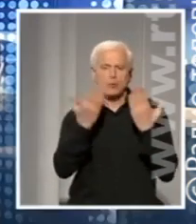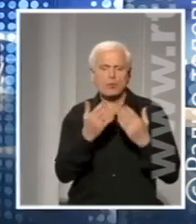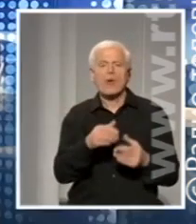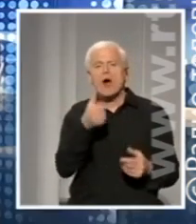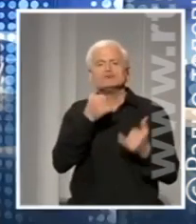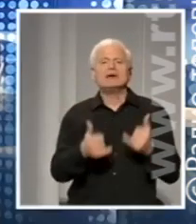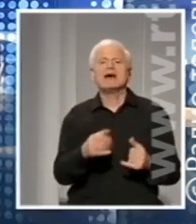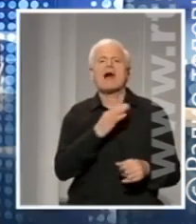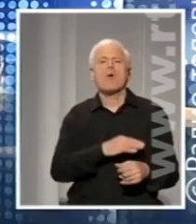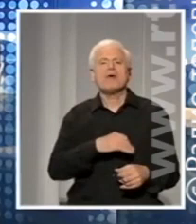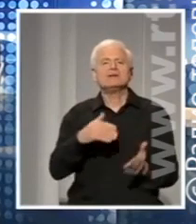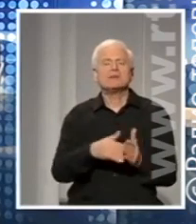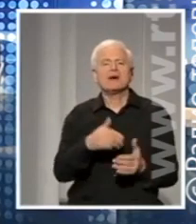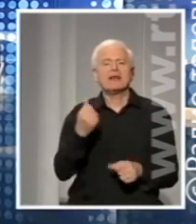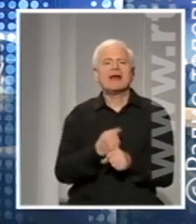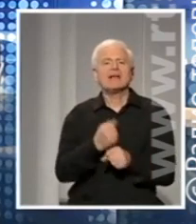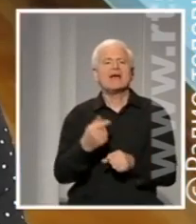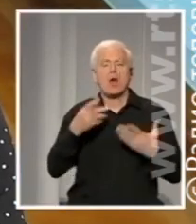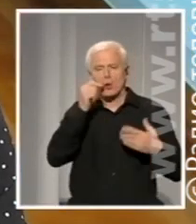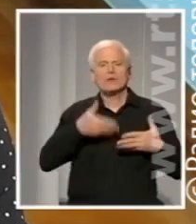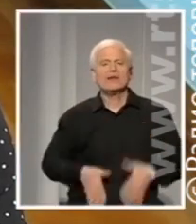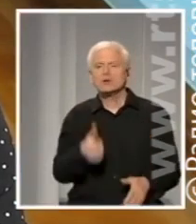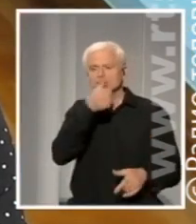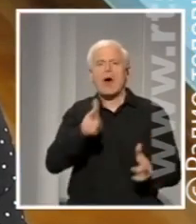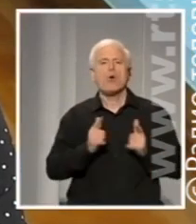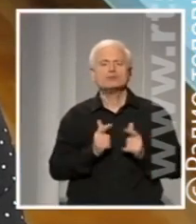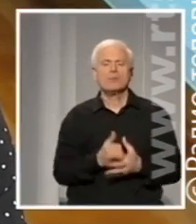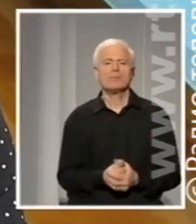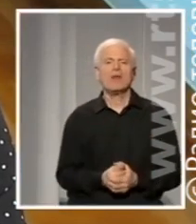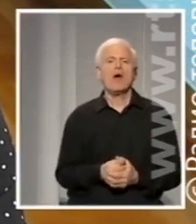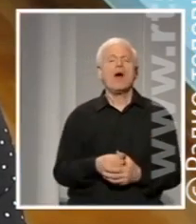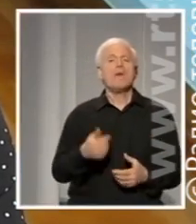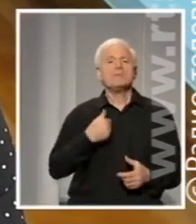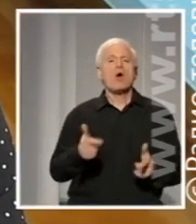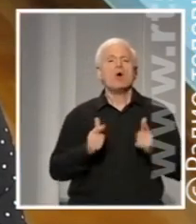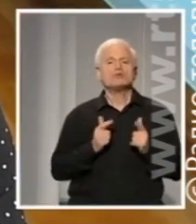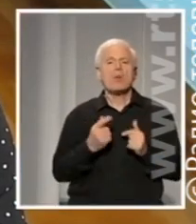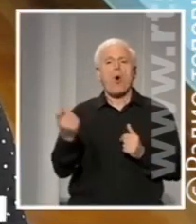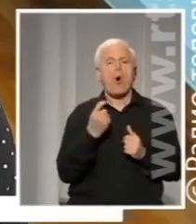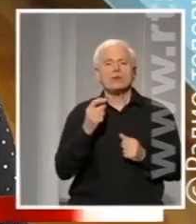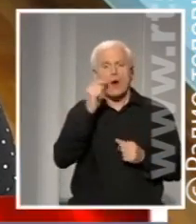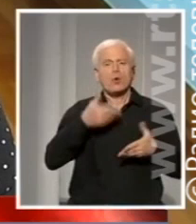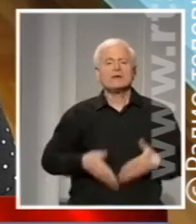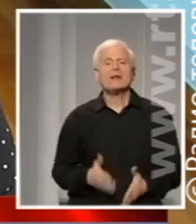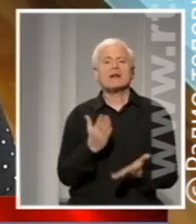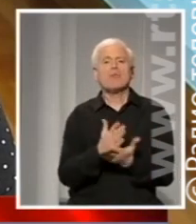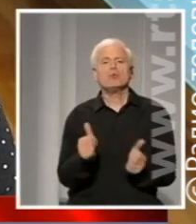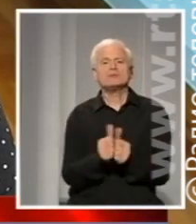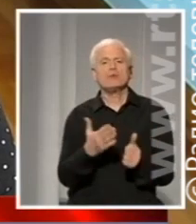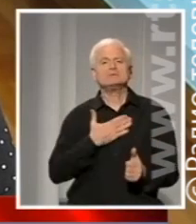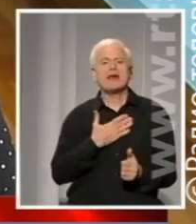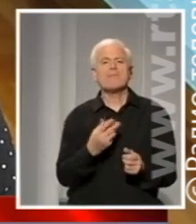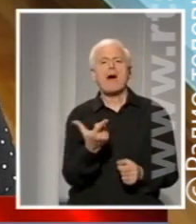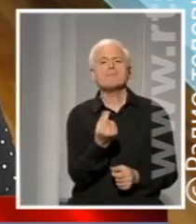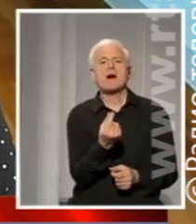obaveza roditelja? Sada se od roditelja očekuje da budu jedan od ključnih partnera u realizaciji ovog